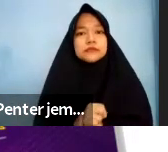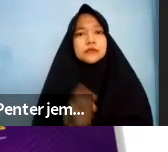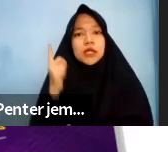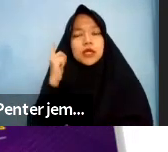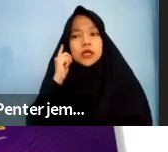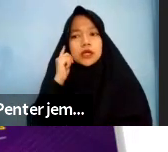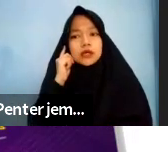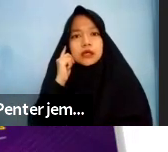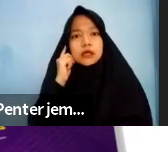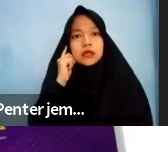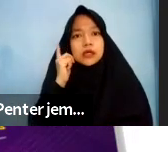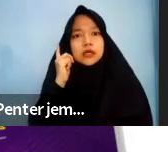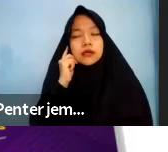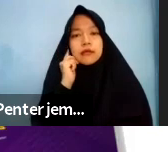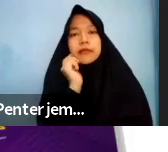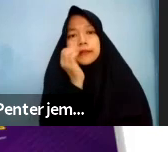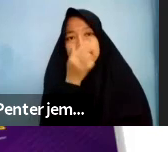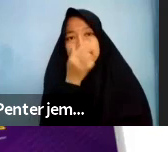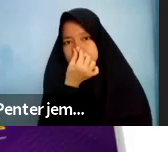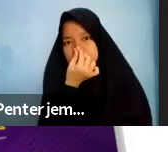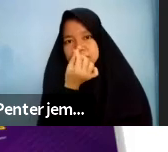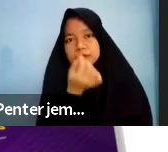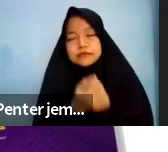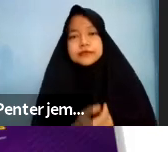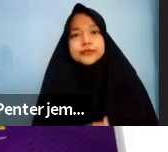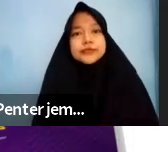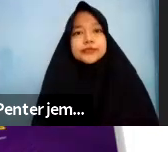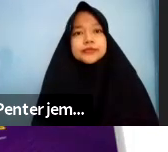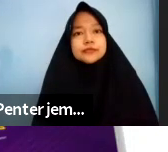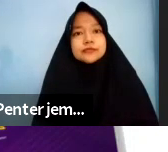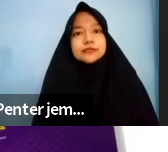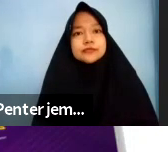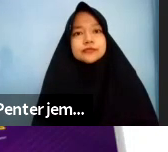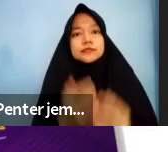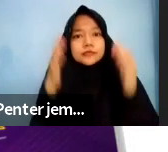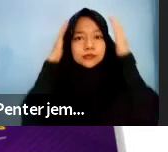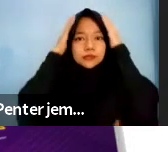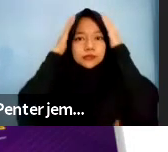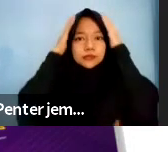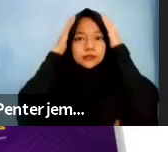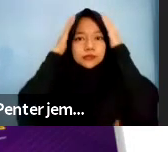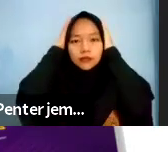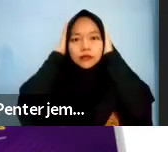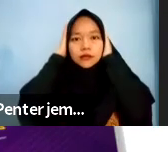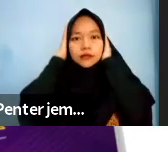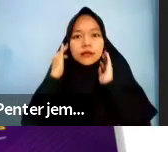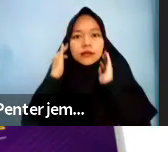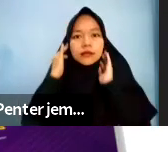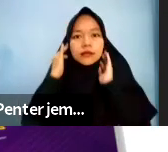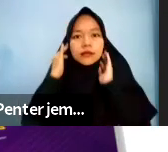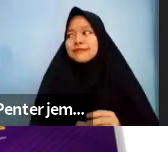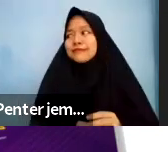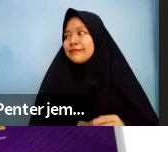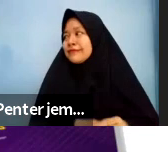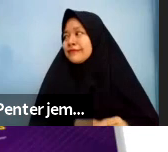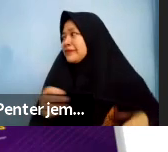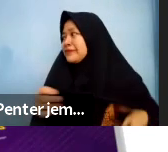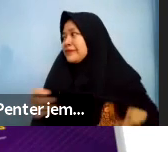mempunyai kelebihan di pendengaran eh dipenghujung Rain ibu biar LBH Pembina